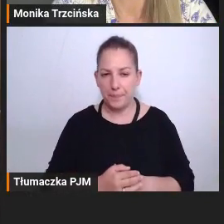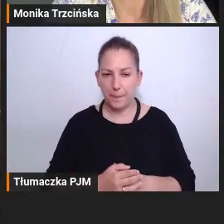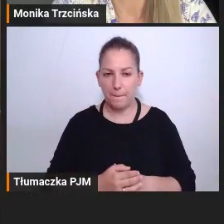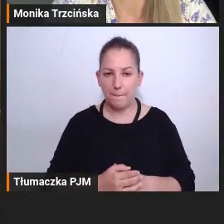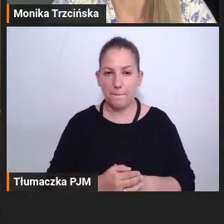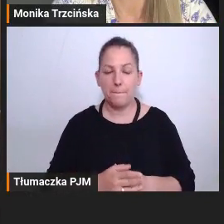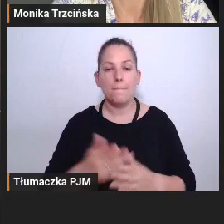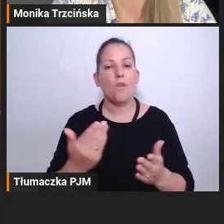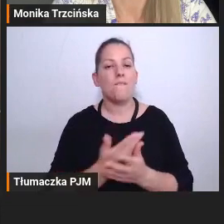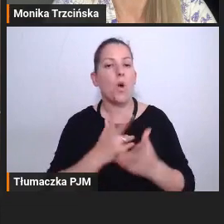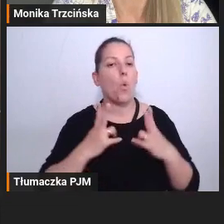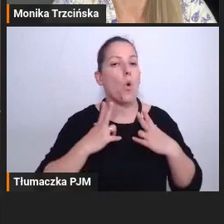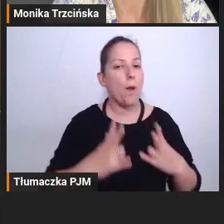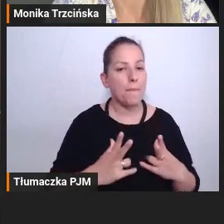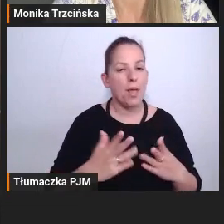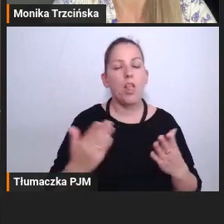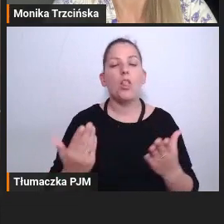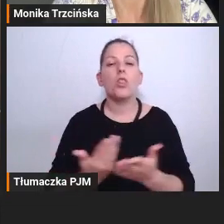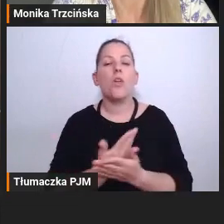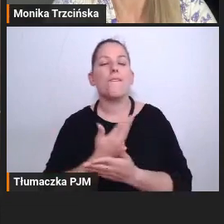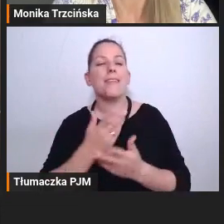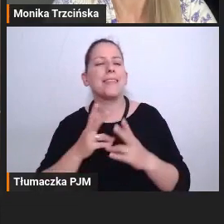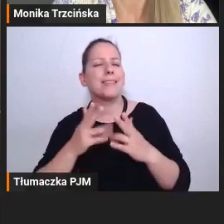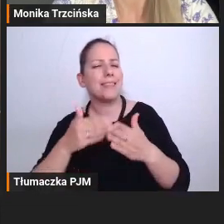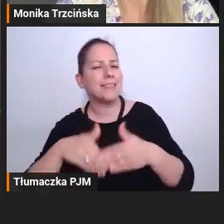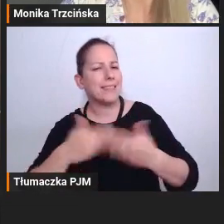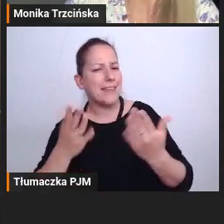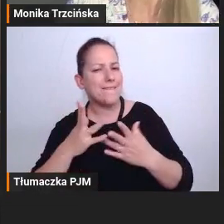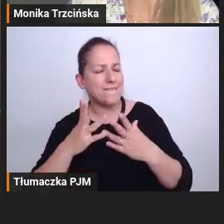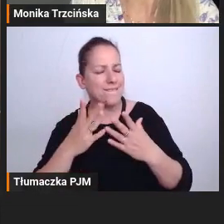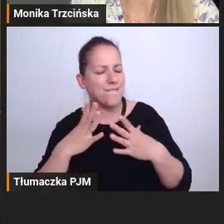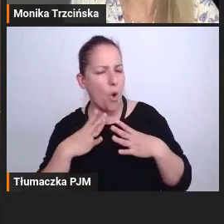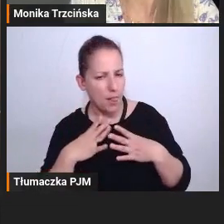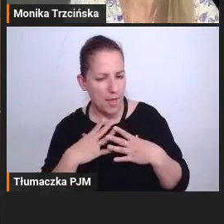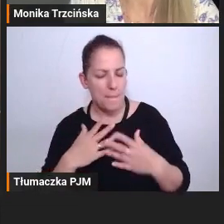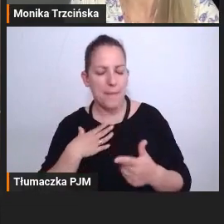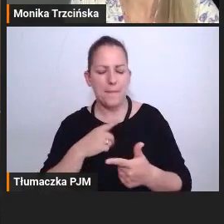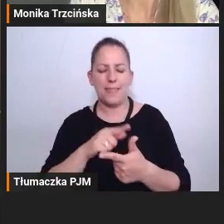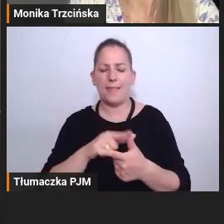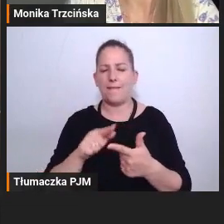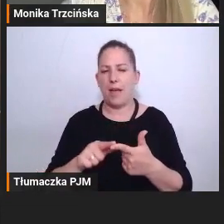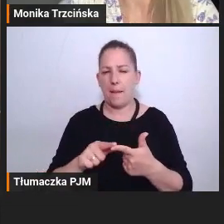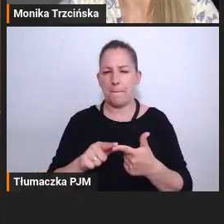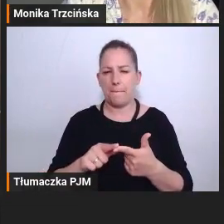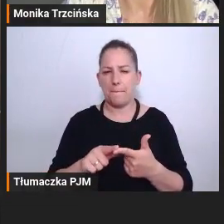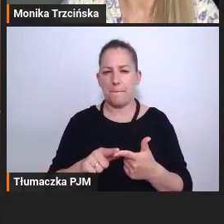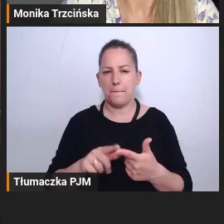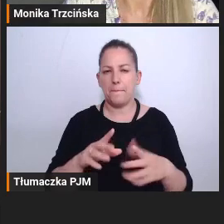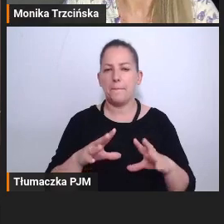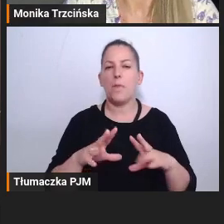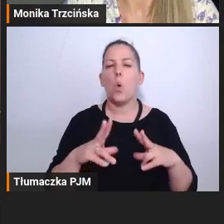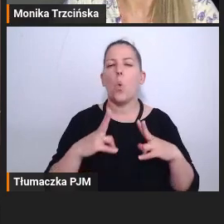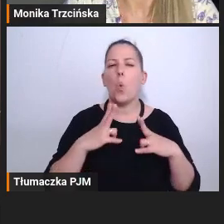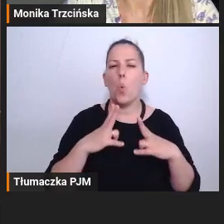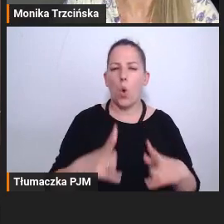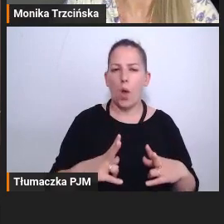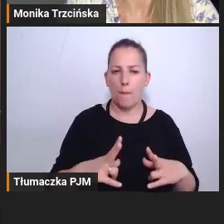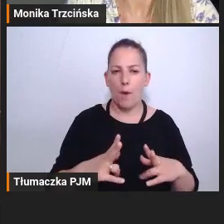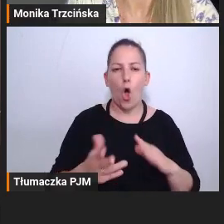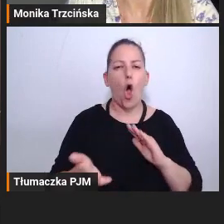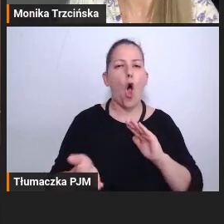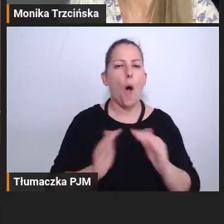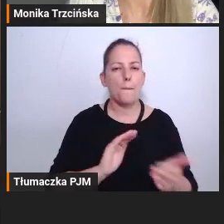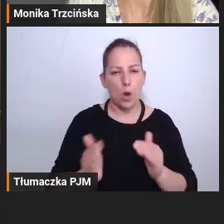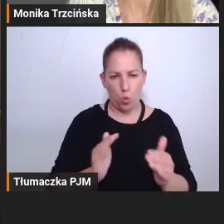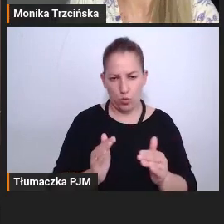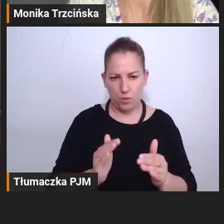nowych urlopów, nowych dni wolnych. I mamy tutaj takie dwa. Zacznijmy może od urlopu opiekuńczego, bo